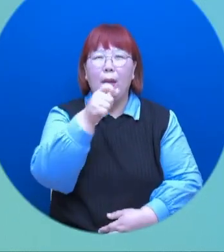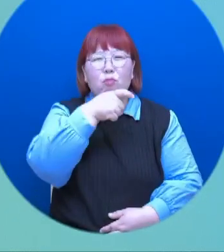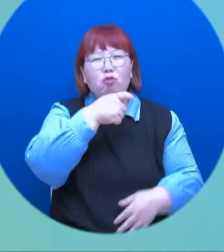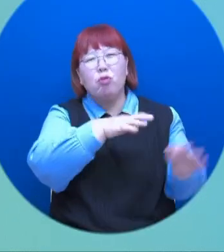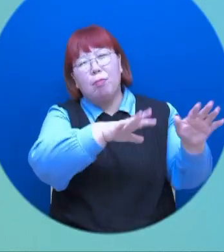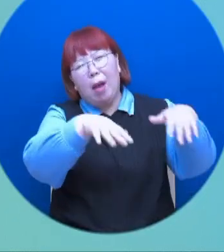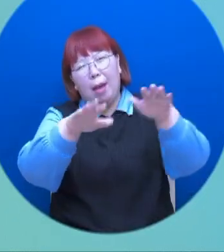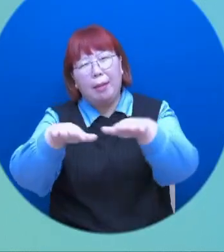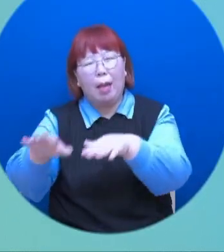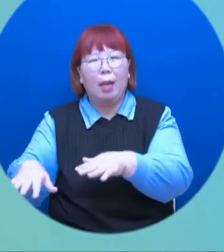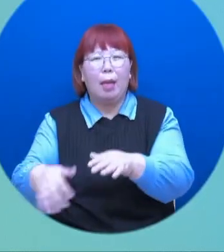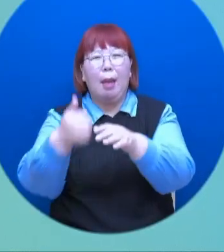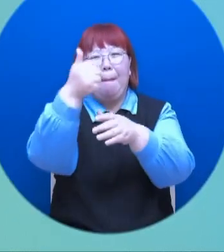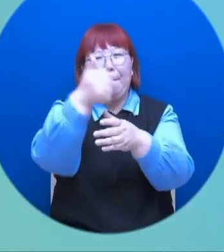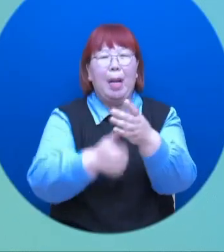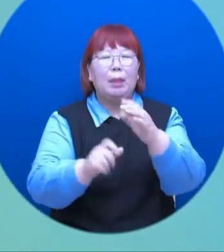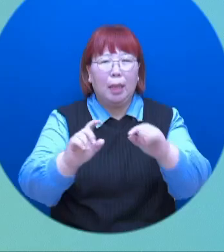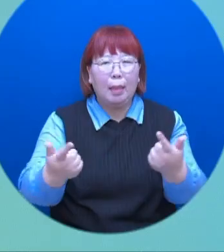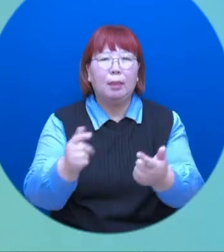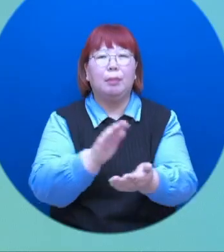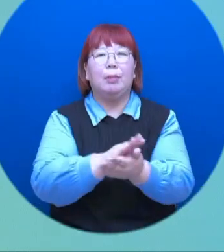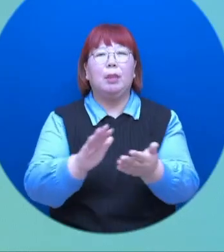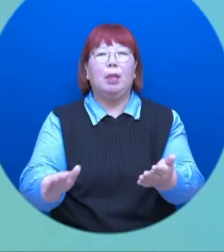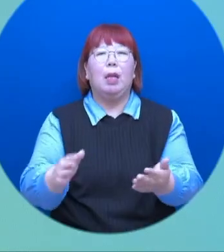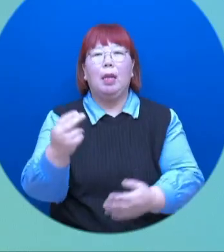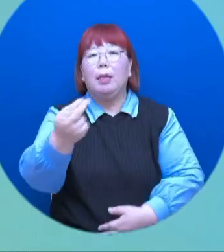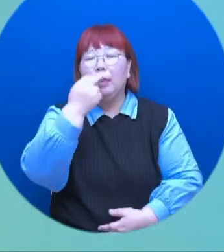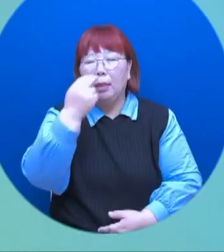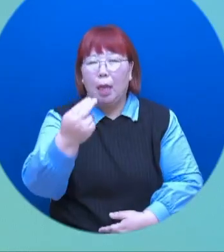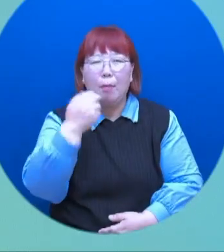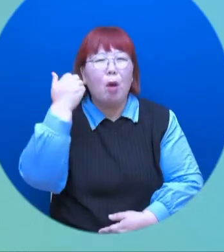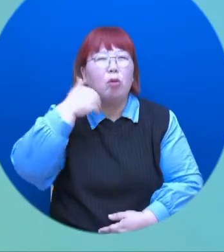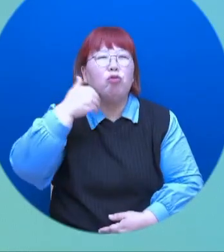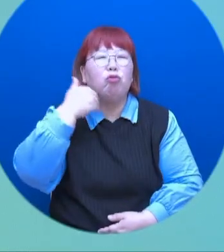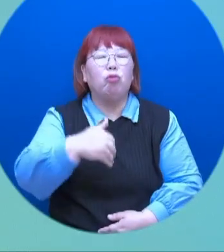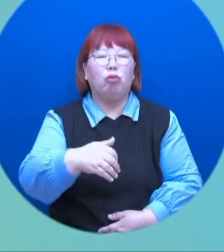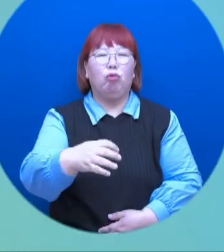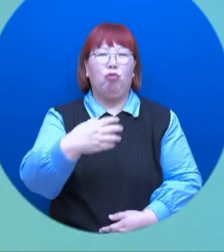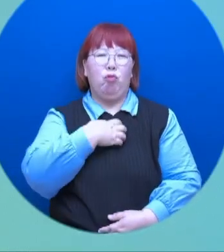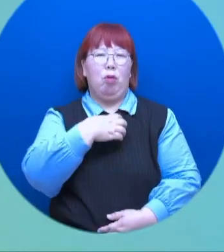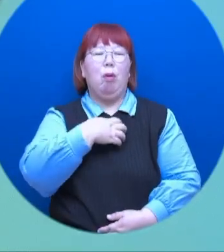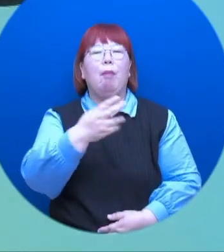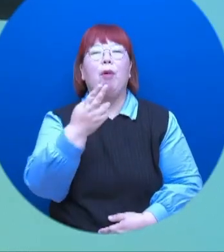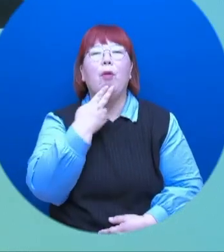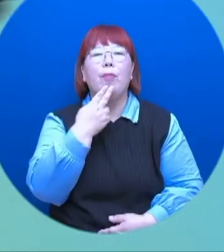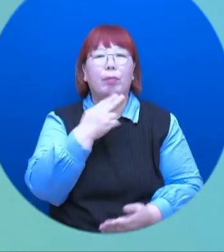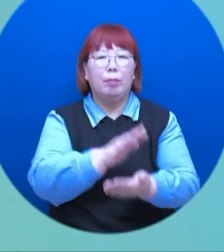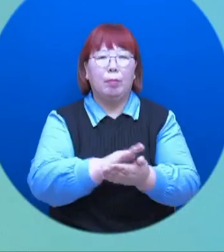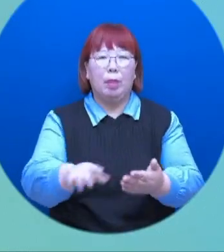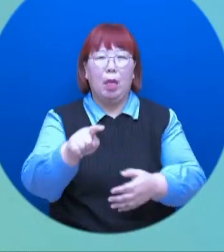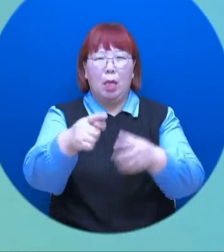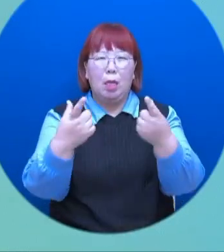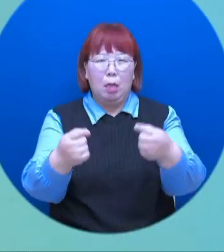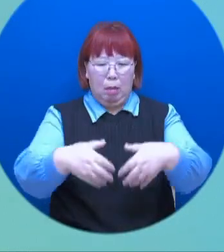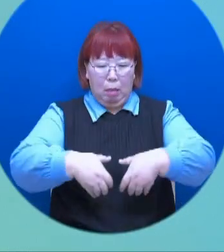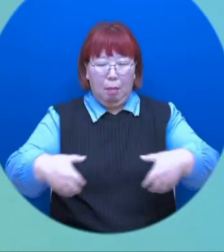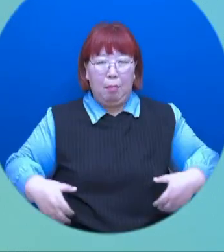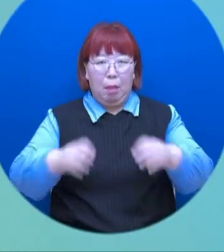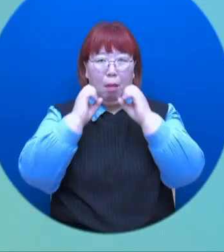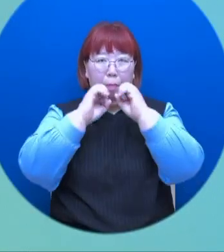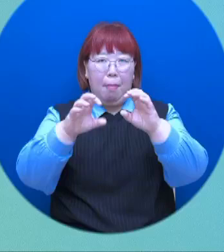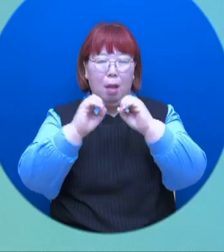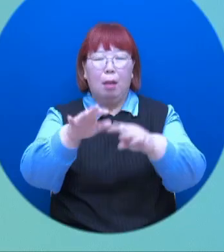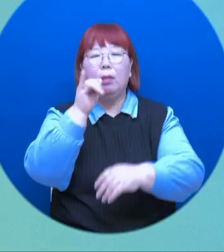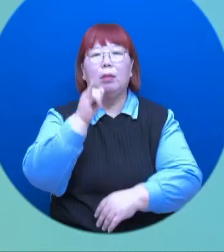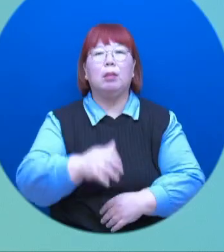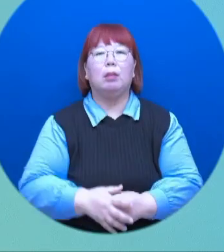침몰하지 않습니다. 생명에 누구 한 사람도 위협을 받지 않습니다. 이런 당당한 외침을 하고 있는 걸 보게 되잖아요.